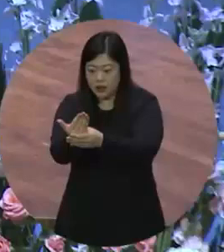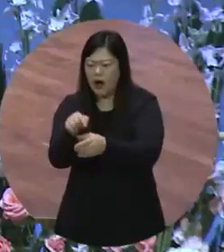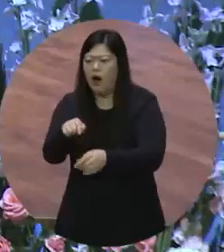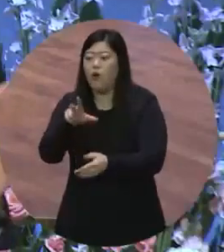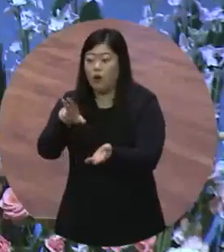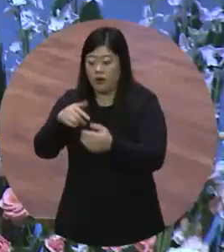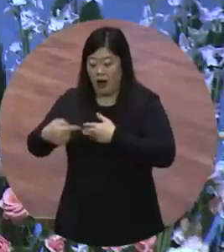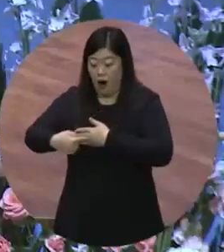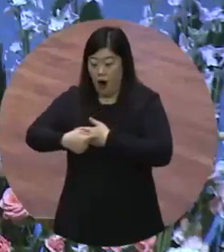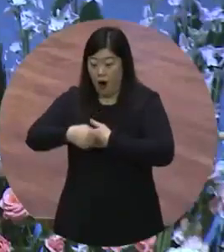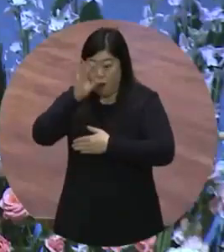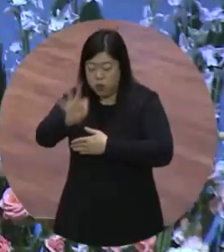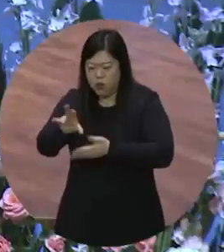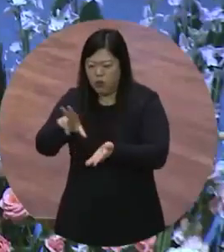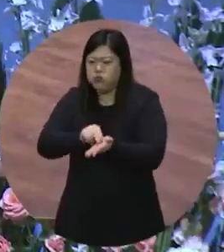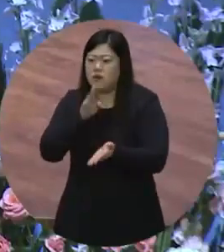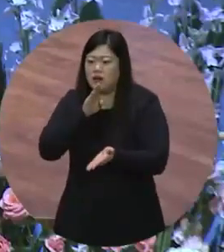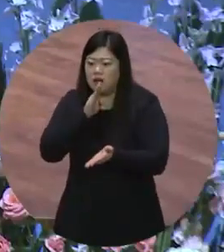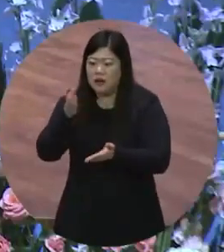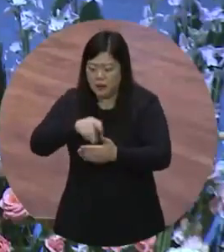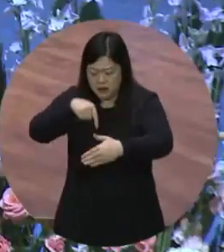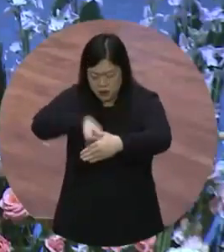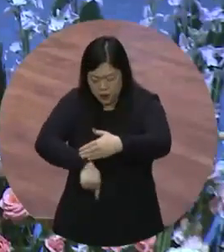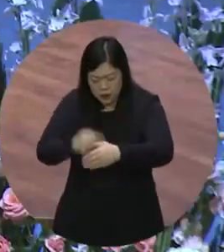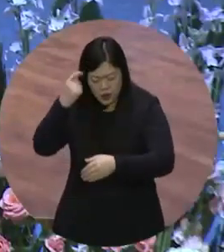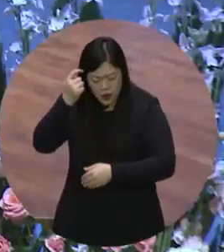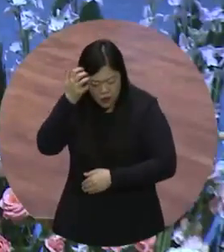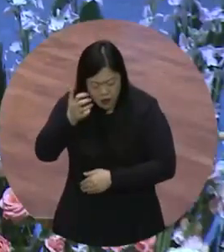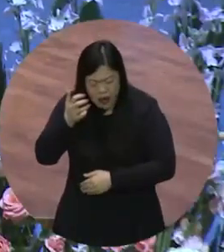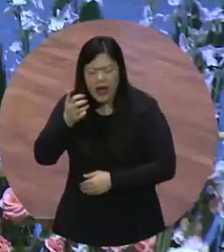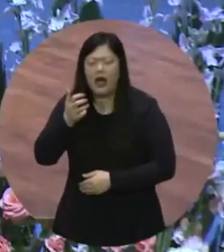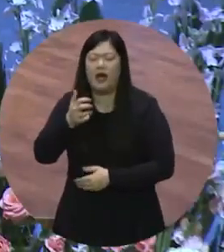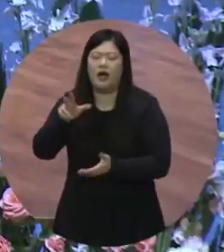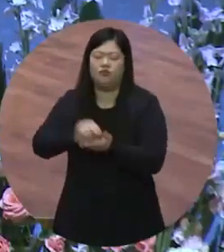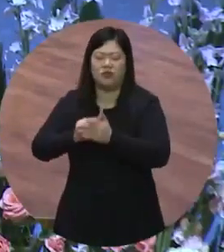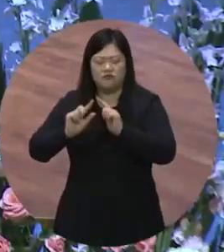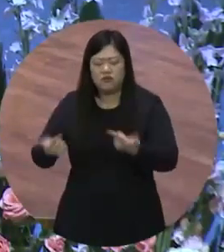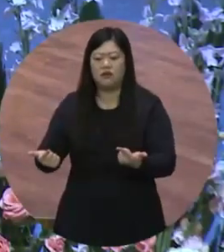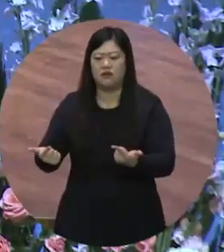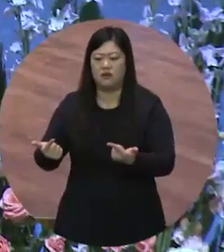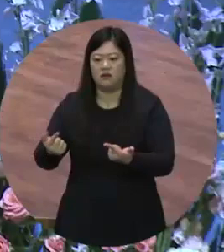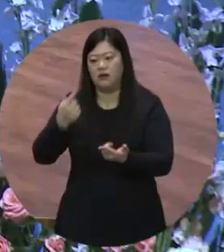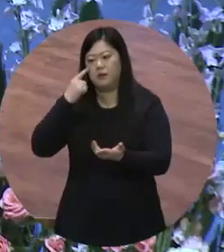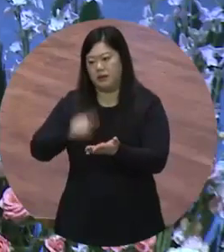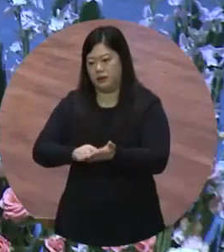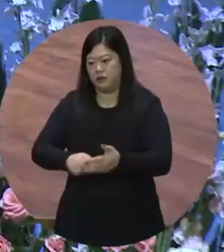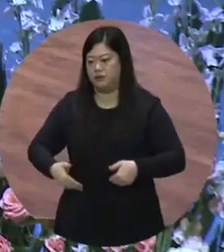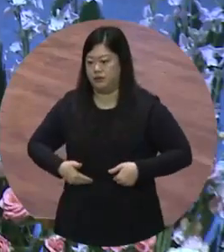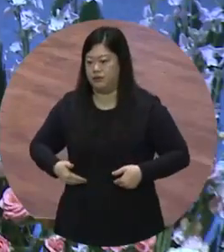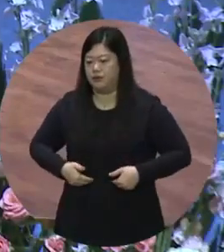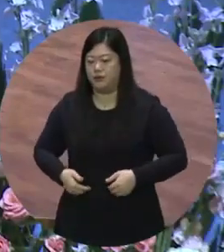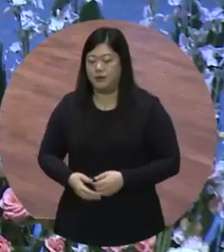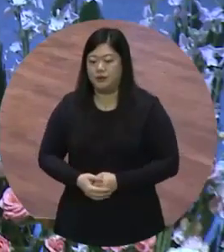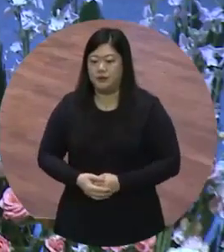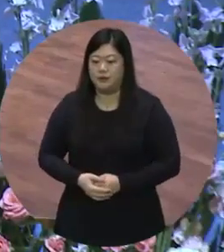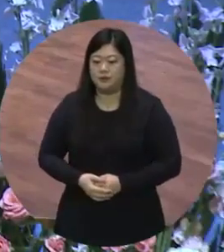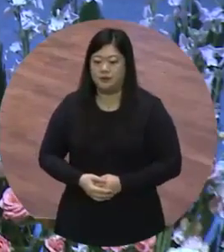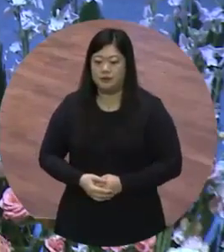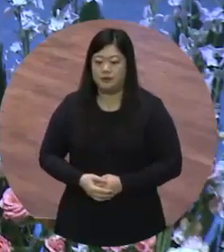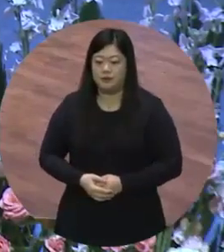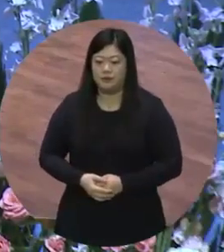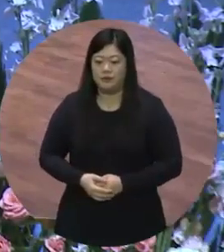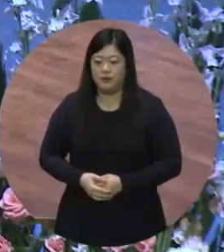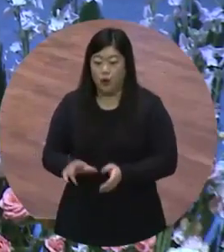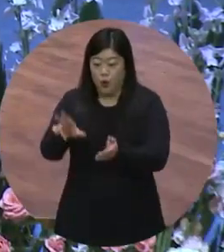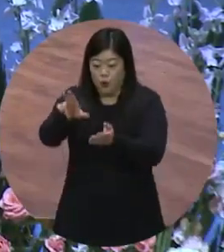이거는 답이 없어요. 그냥 당하는 당한단 말이에요. 큰 축복인